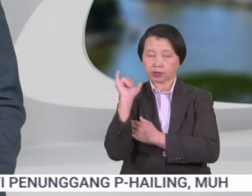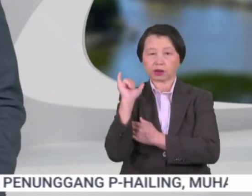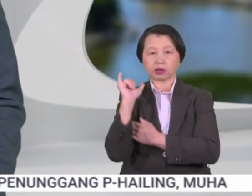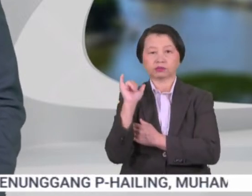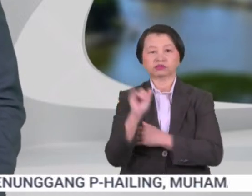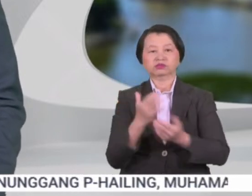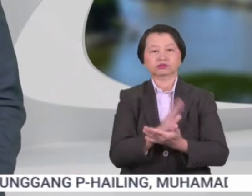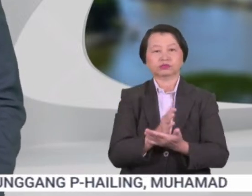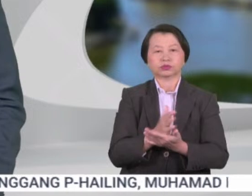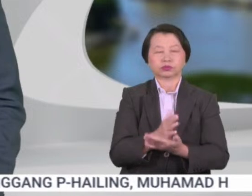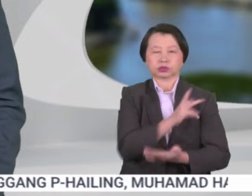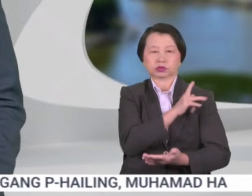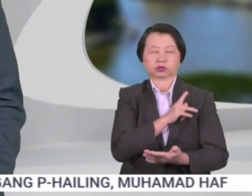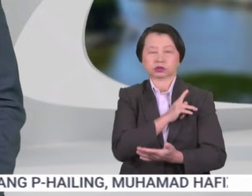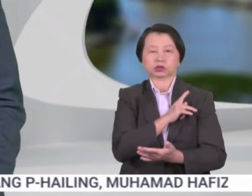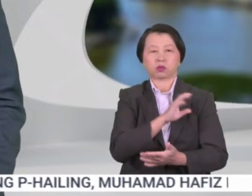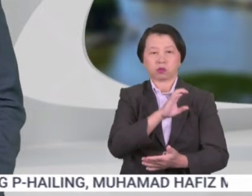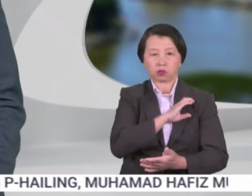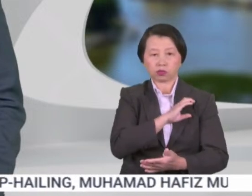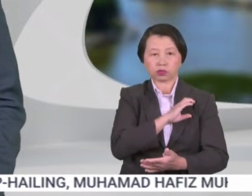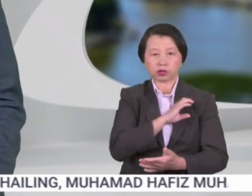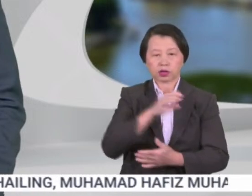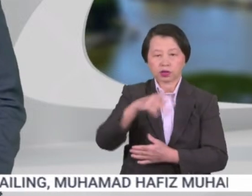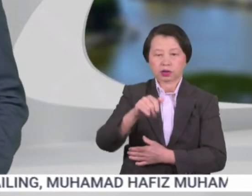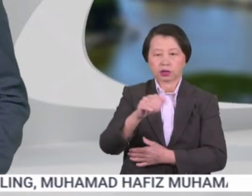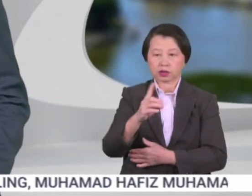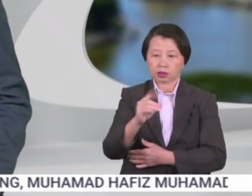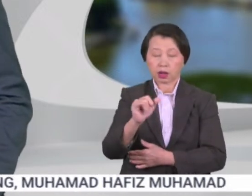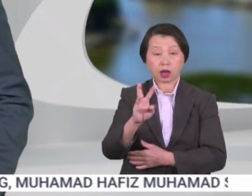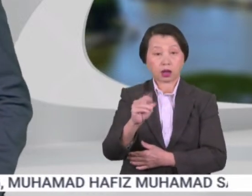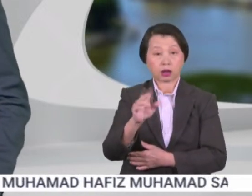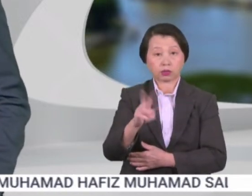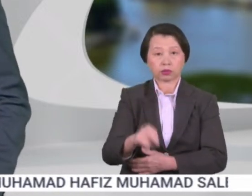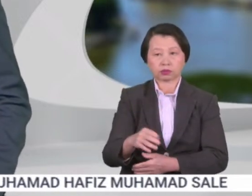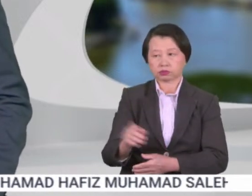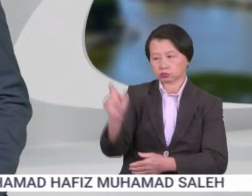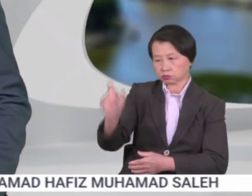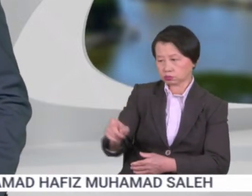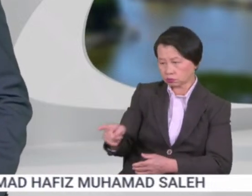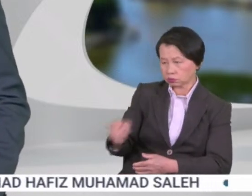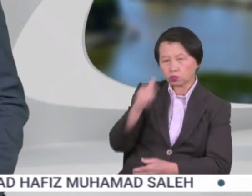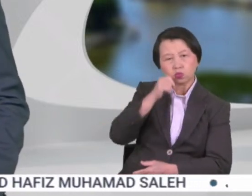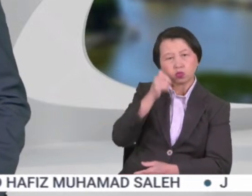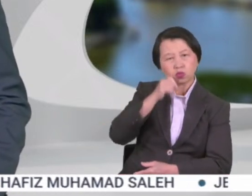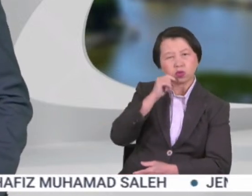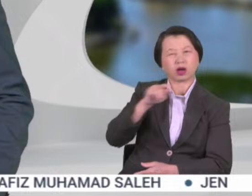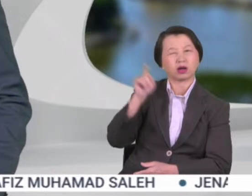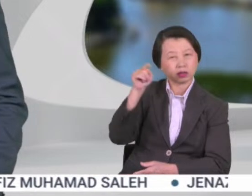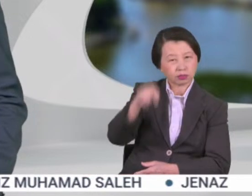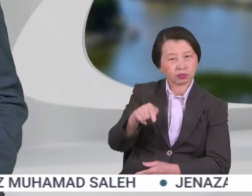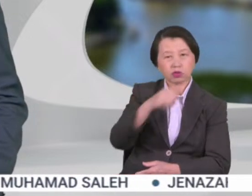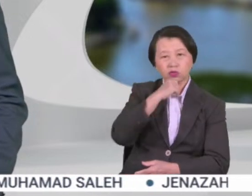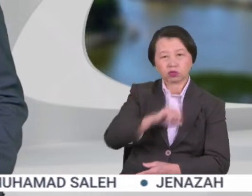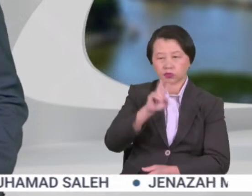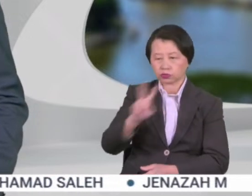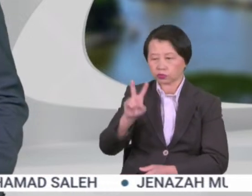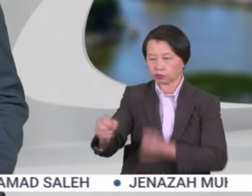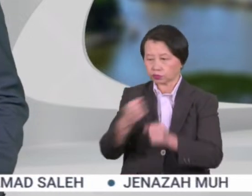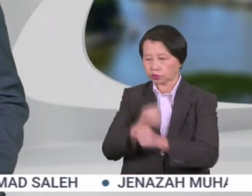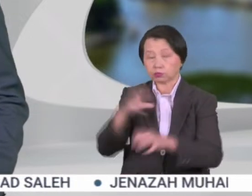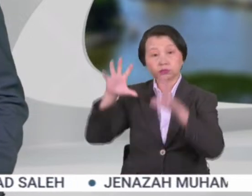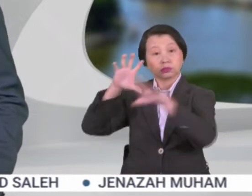pemangku ketua polis daerah pedawan DSP Lim Joong suspek seorang wanita tempatan berumur 22 tahun